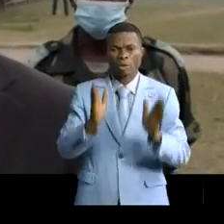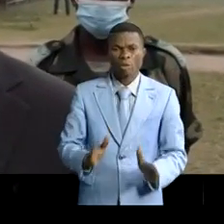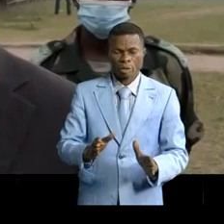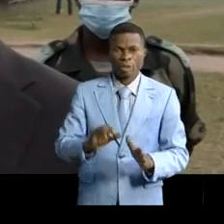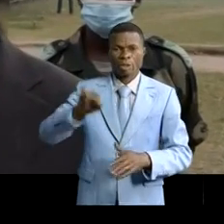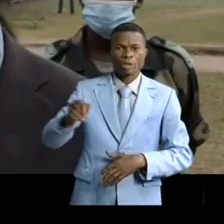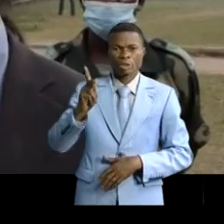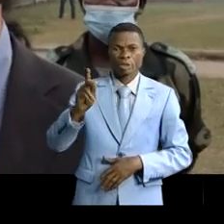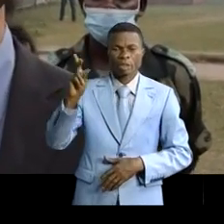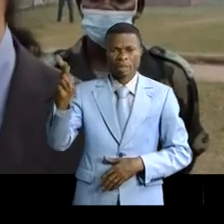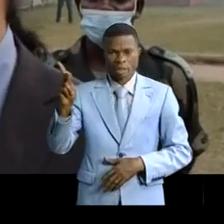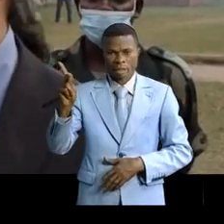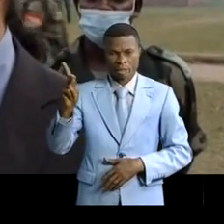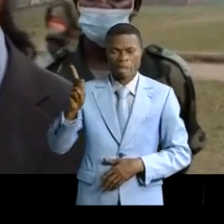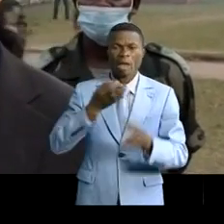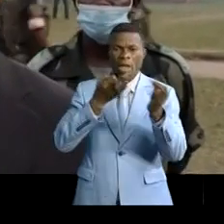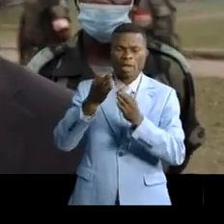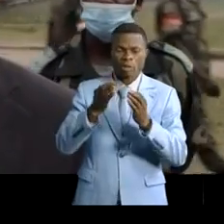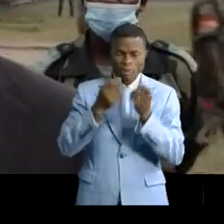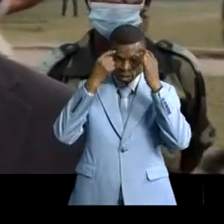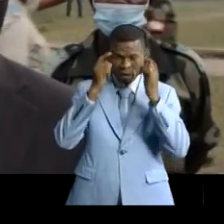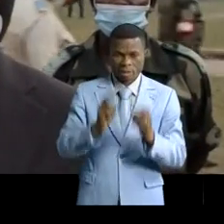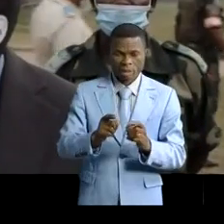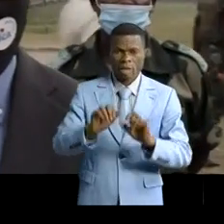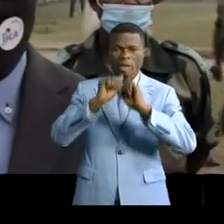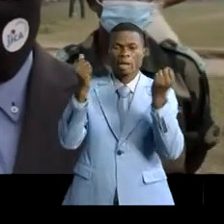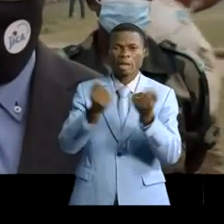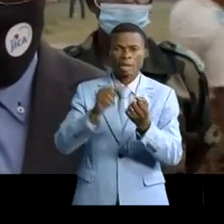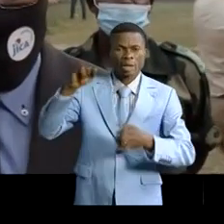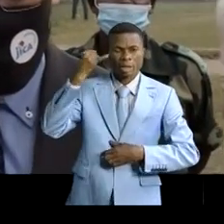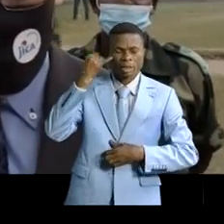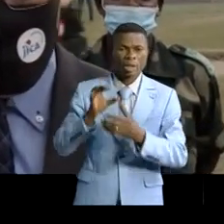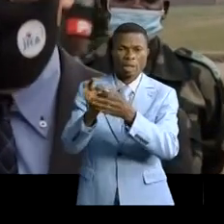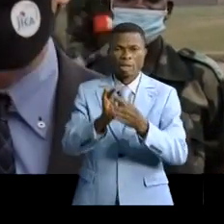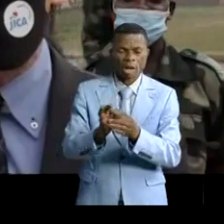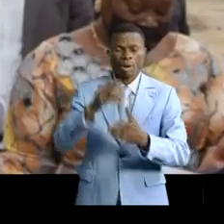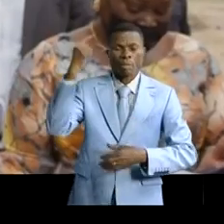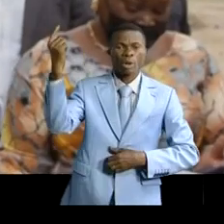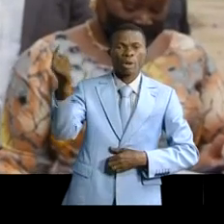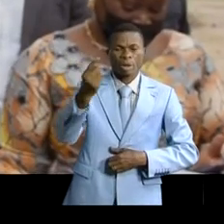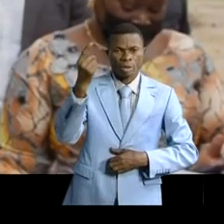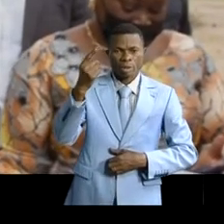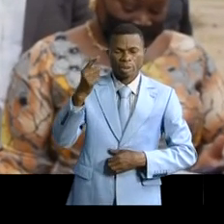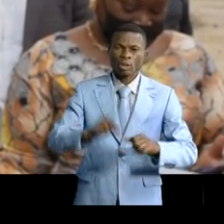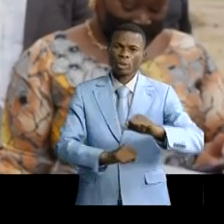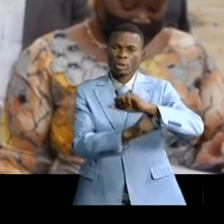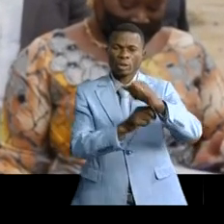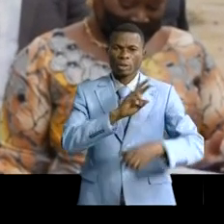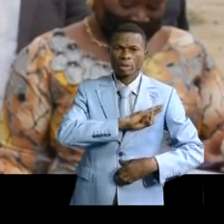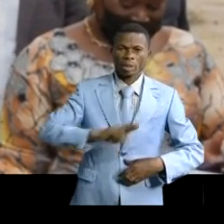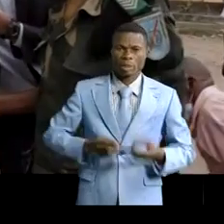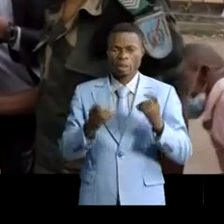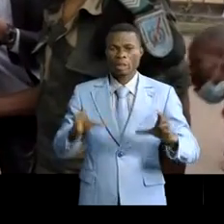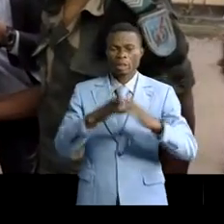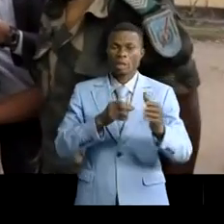JK Shibata de réitérer l'engagement de l'Agence japonaise de coopération internationale à accompagner la RDC dans